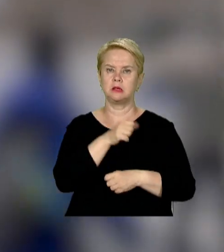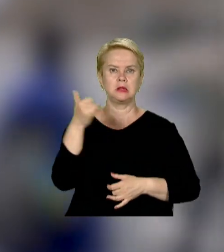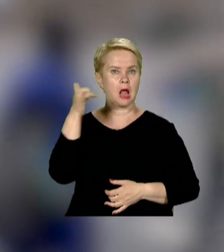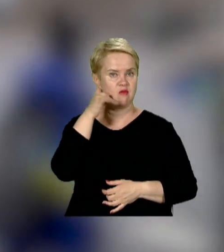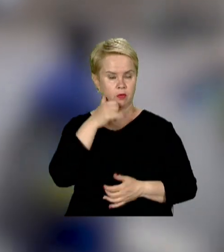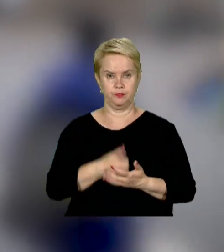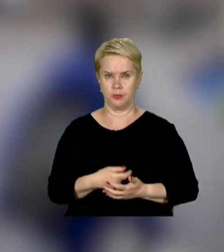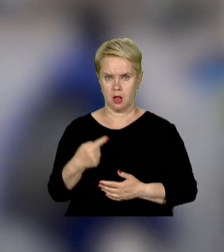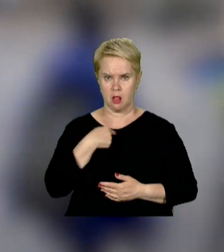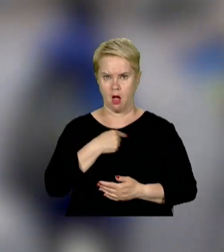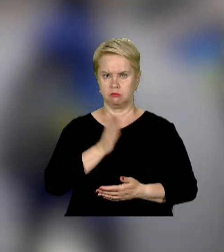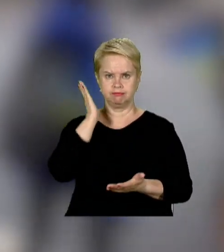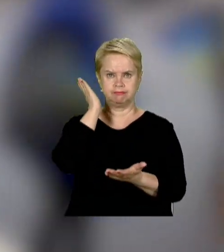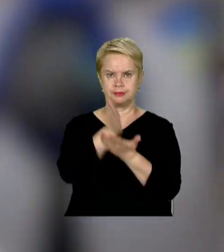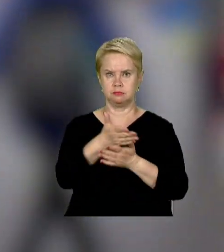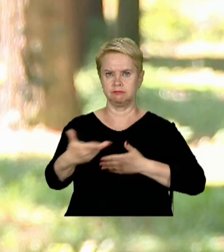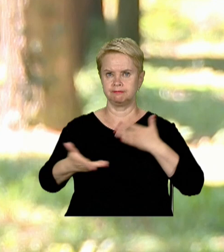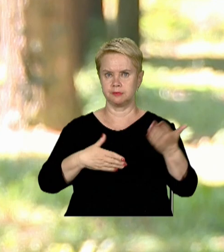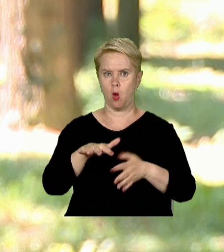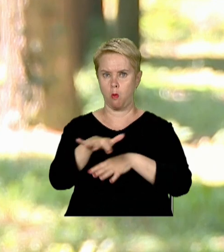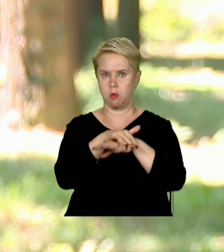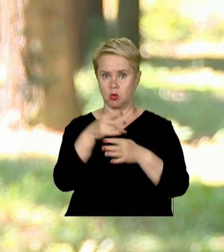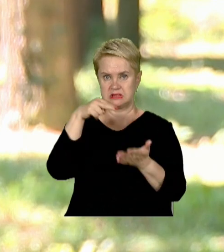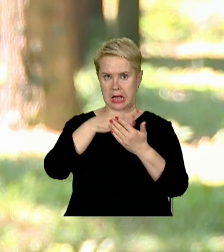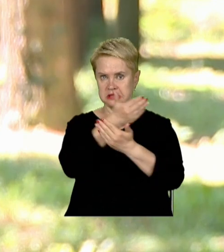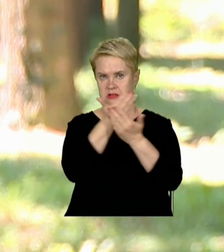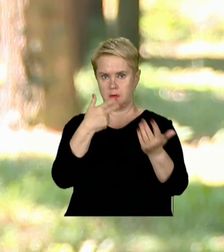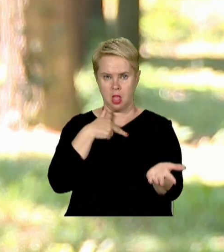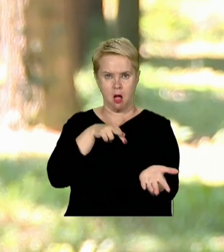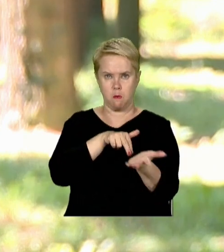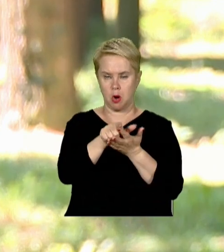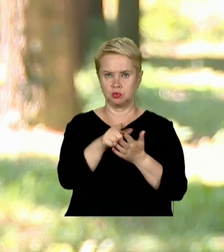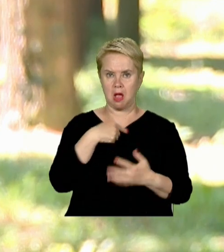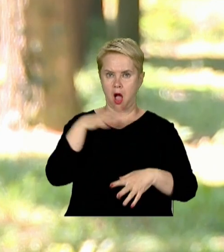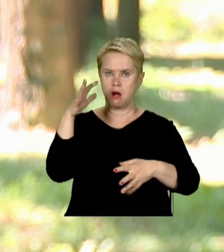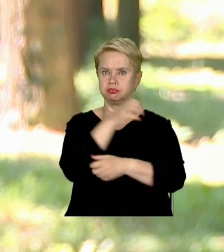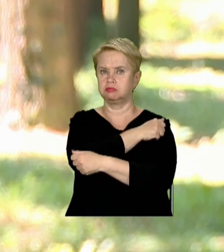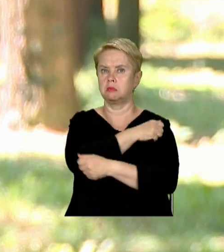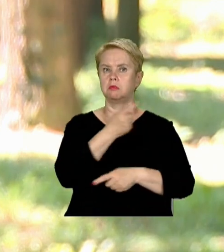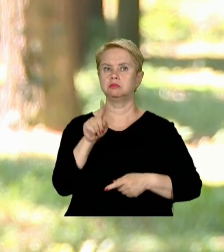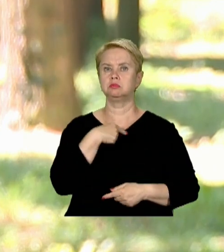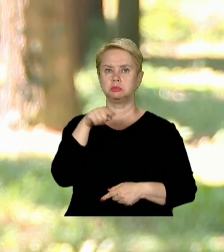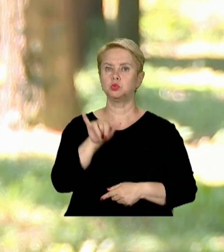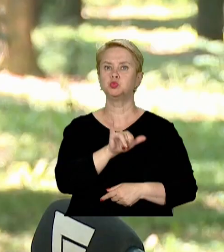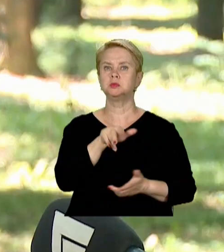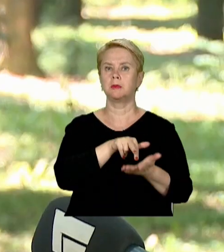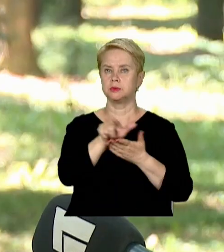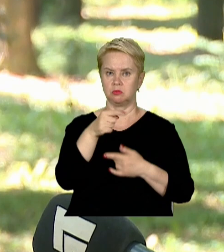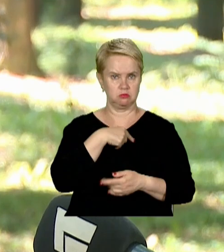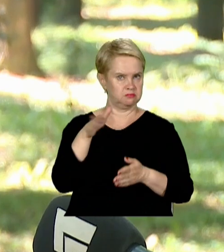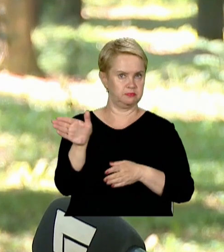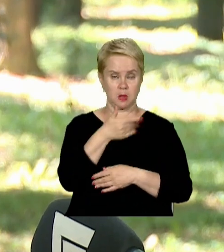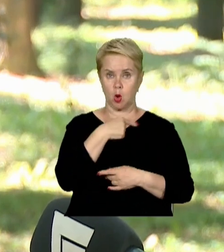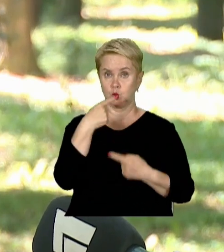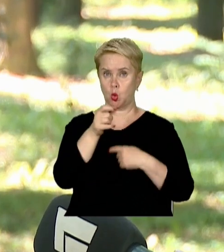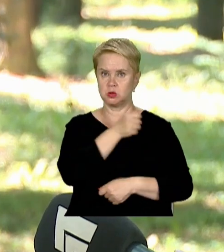Я уперто шла на площадь, они стояли вот так вот стеной, я прохожу, они меня хватают за плечо и говорят, ты никуда не пойдешь. Подбегает